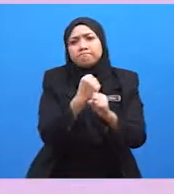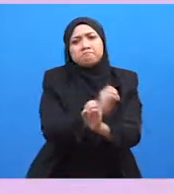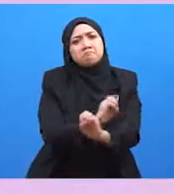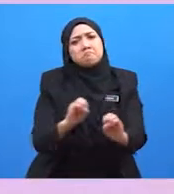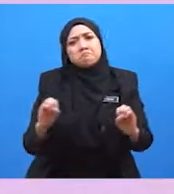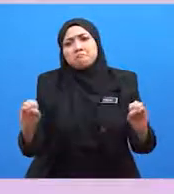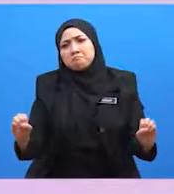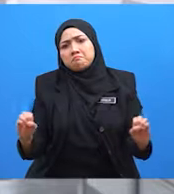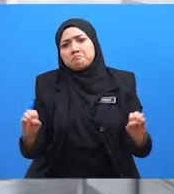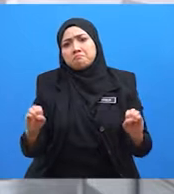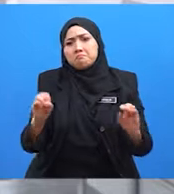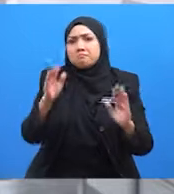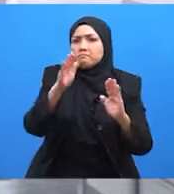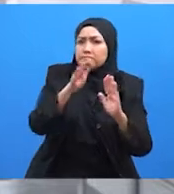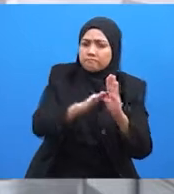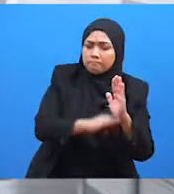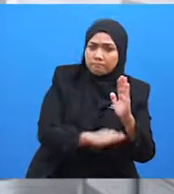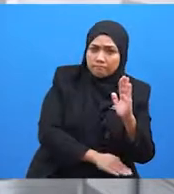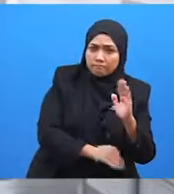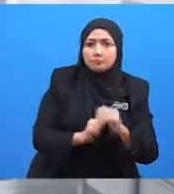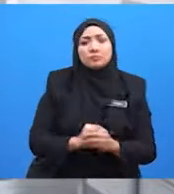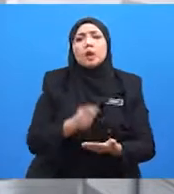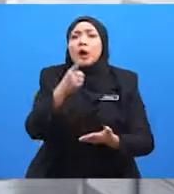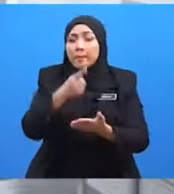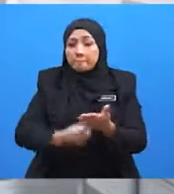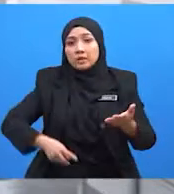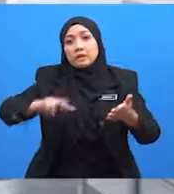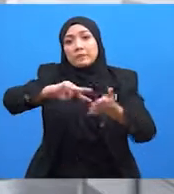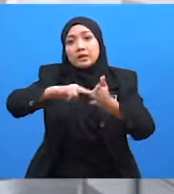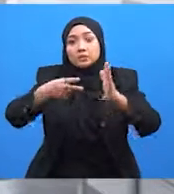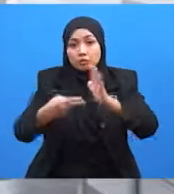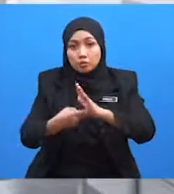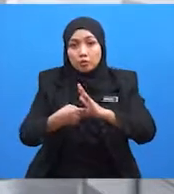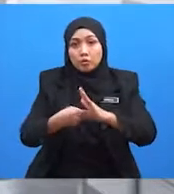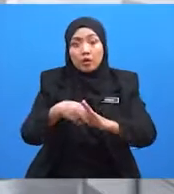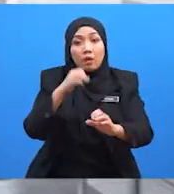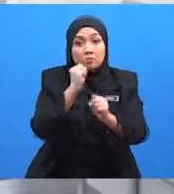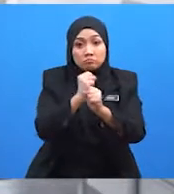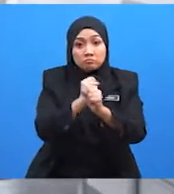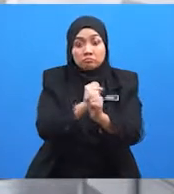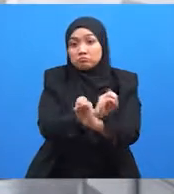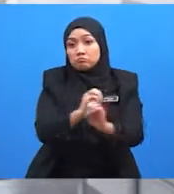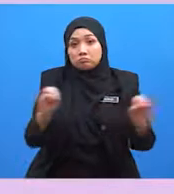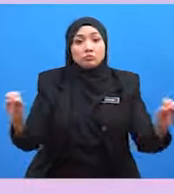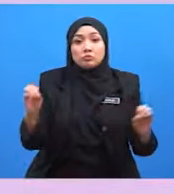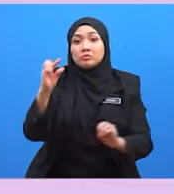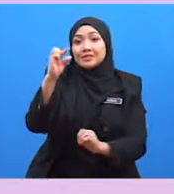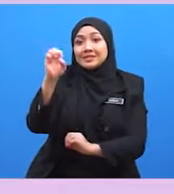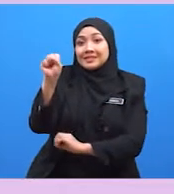geseran. Ha, apakah yang dimaksudkan dengan pengangguran